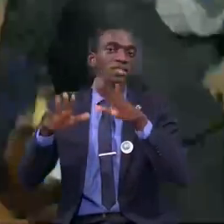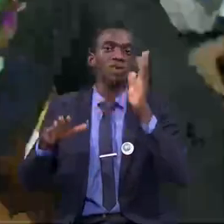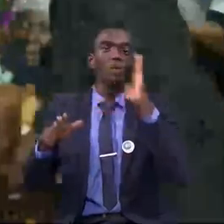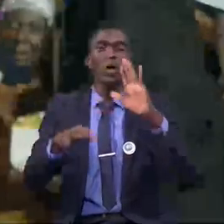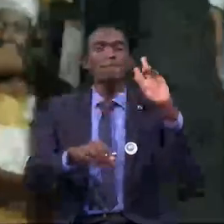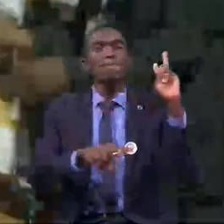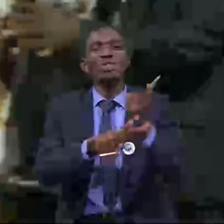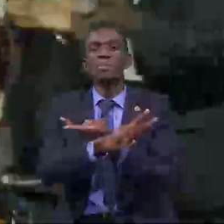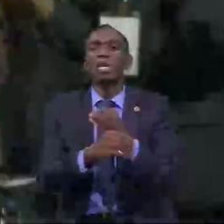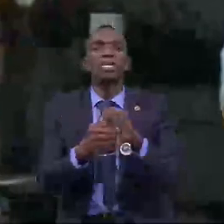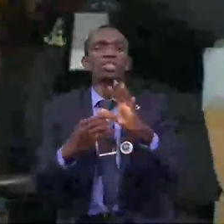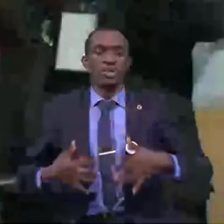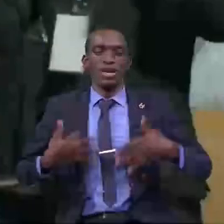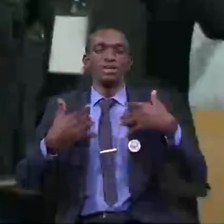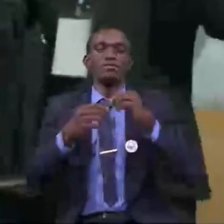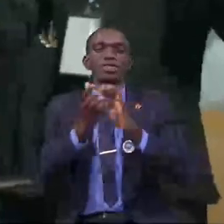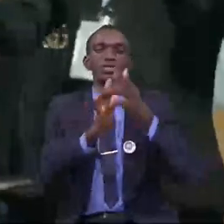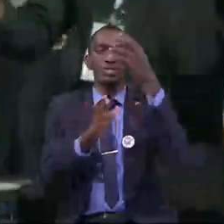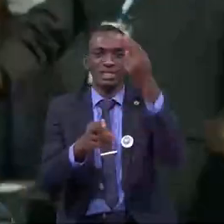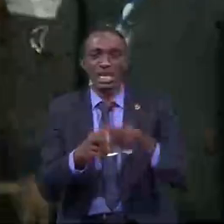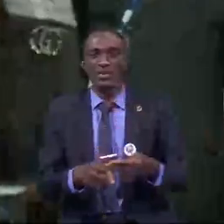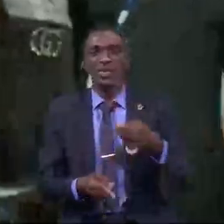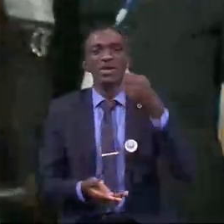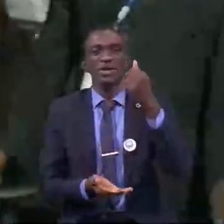Et ce soir, les bénédictions de Dieu vont se multiplier dans vos vies.